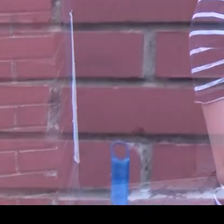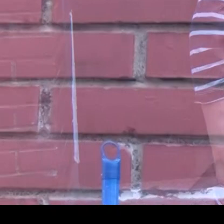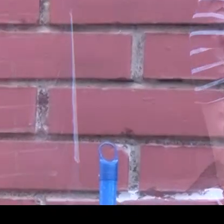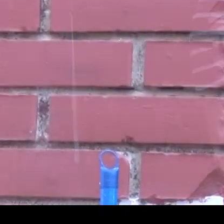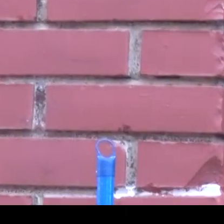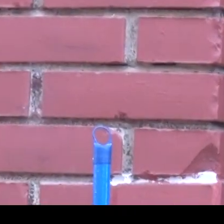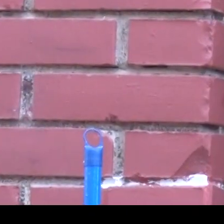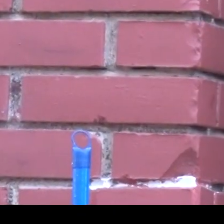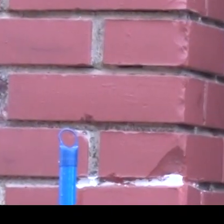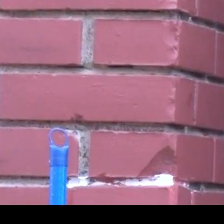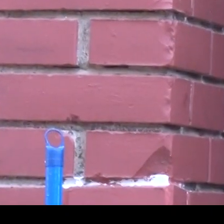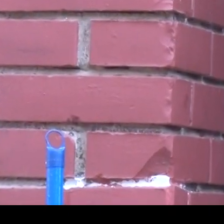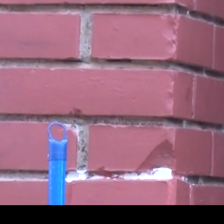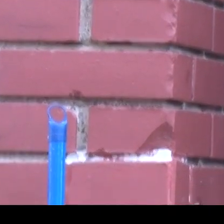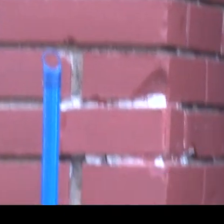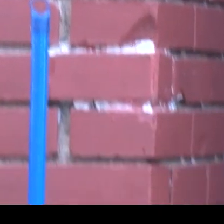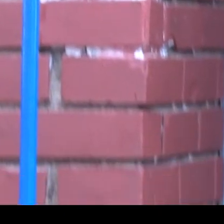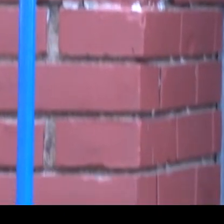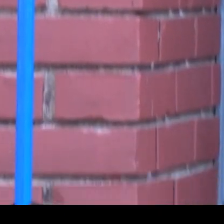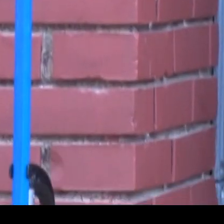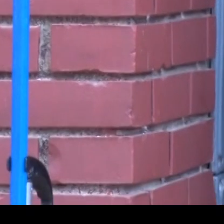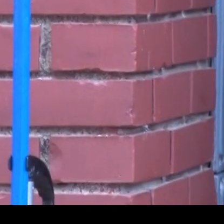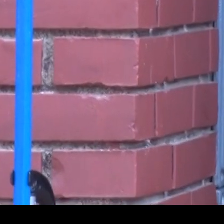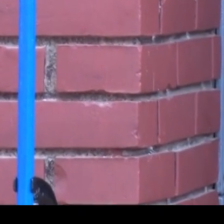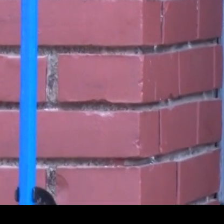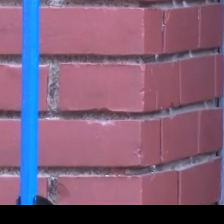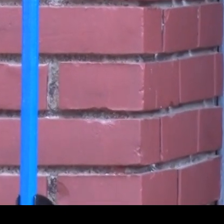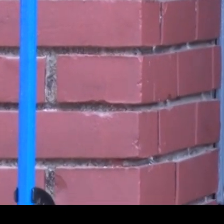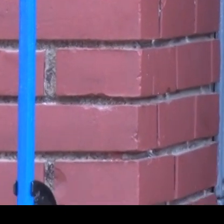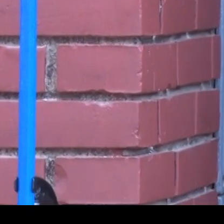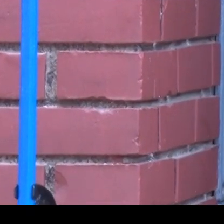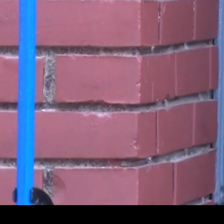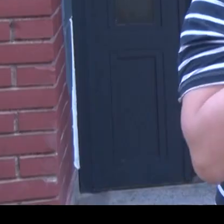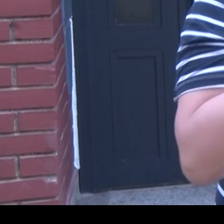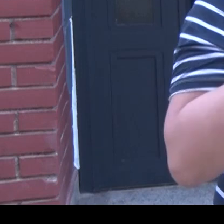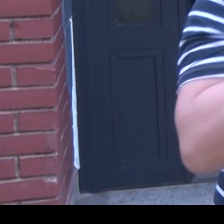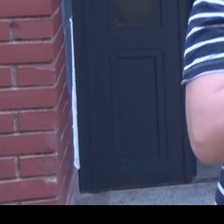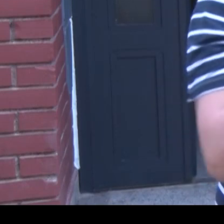hasë, nuk kom kanë pranu shkoku i komunikimit. Edhe sa o një kjo kesh?